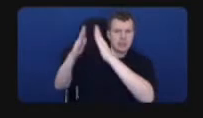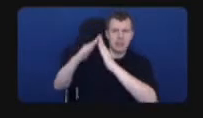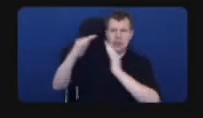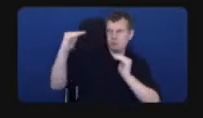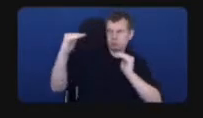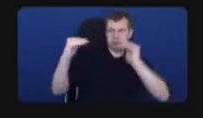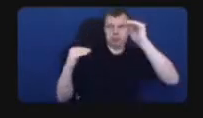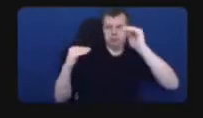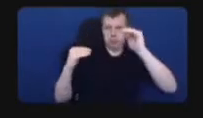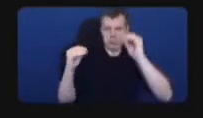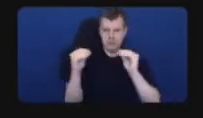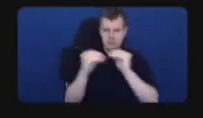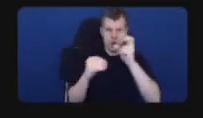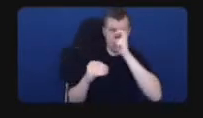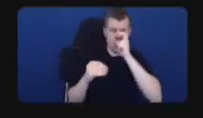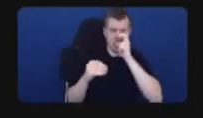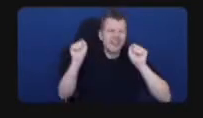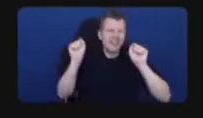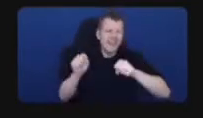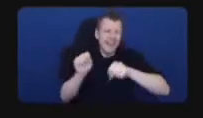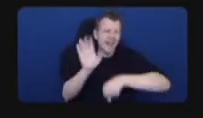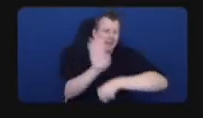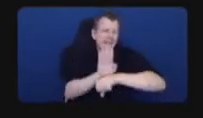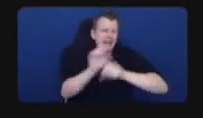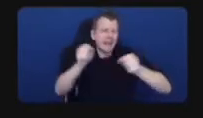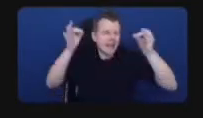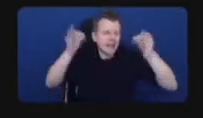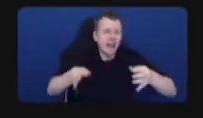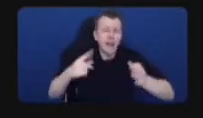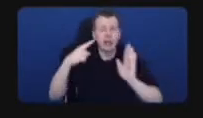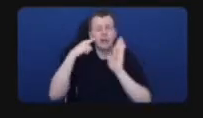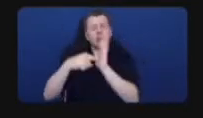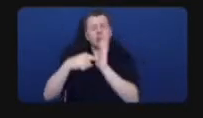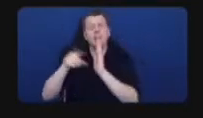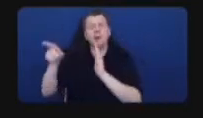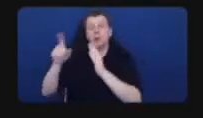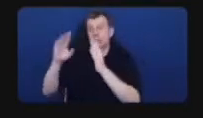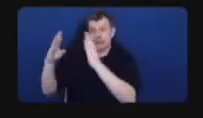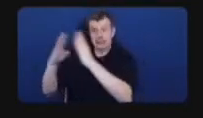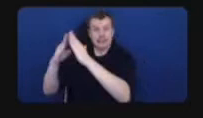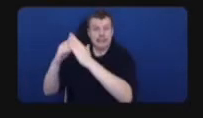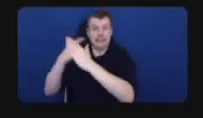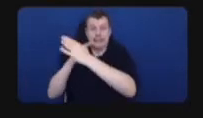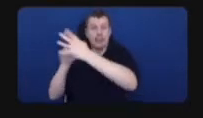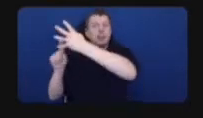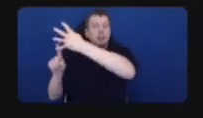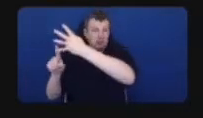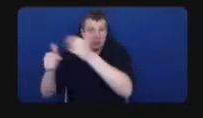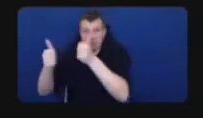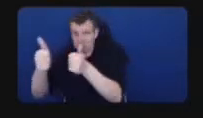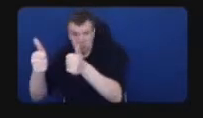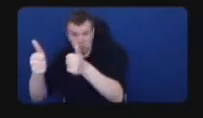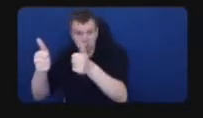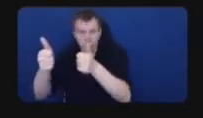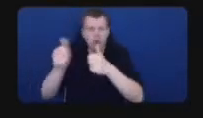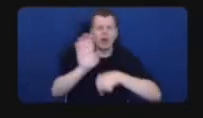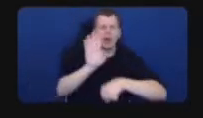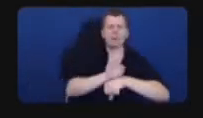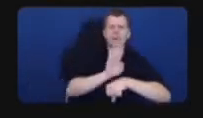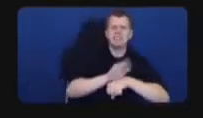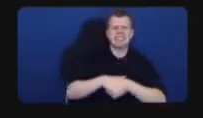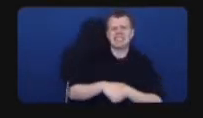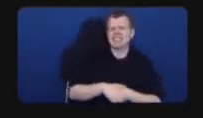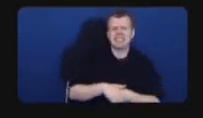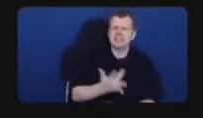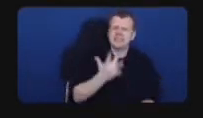在任何情况下呢企业和其他机构都可以选择要求比卫生局要求